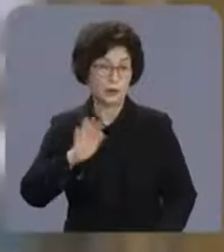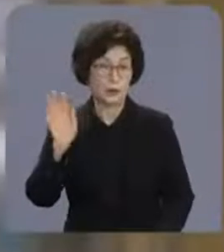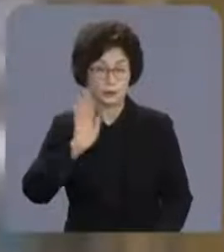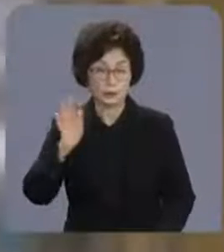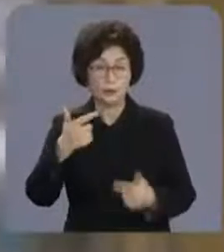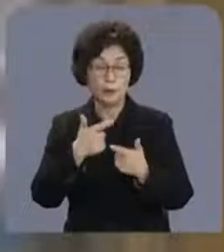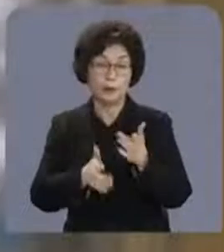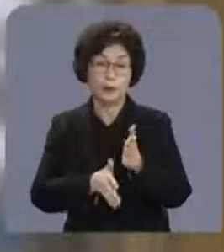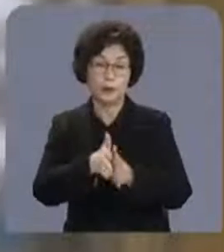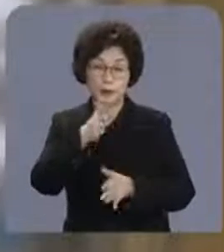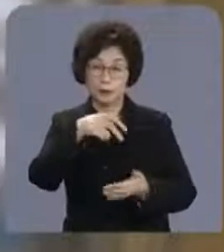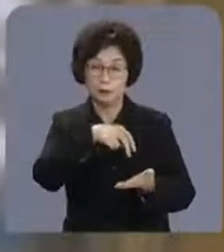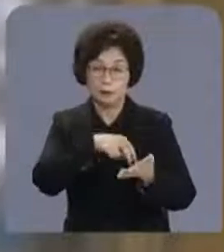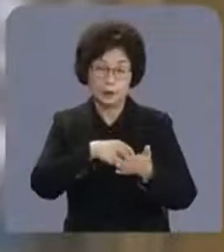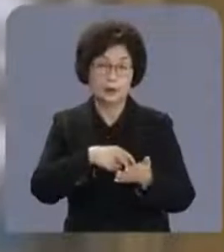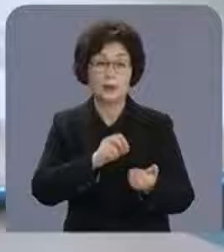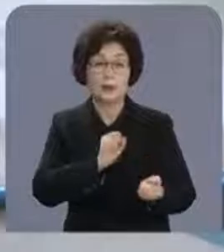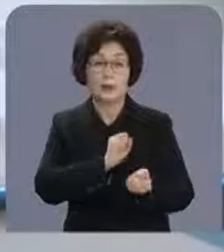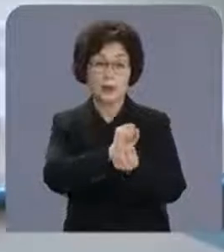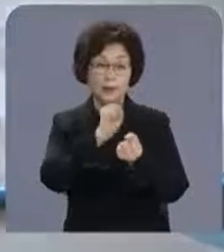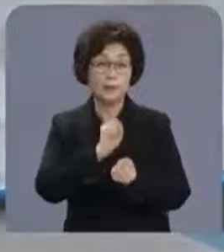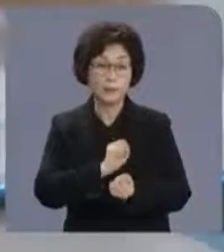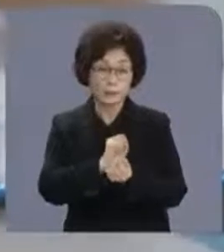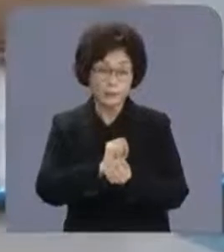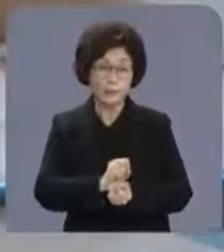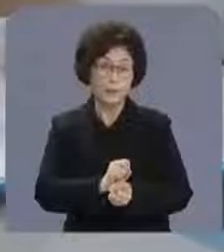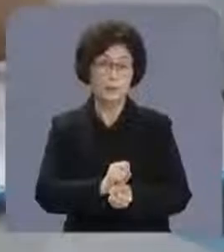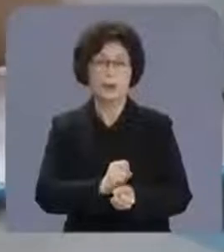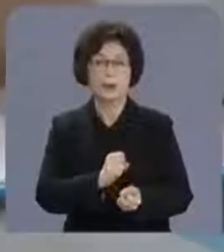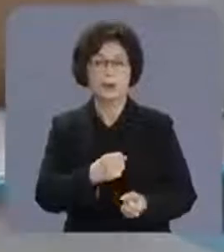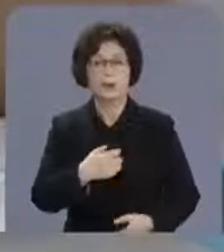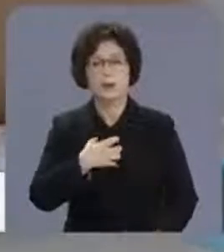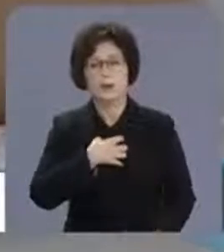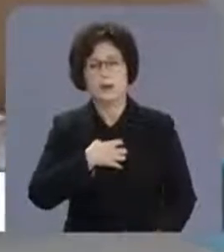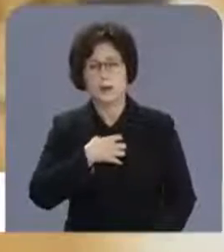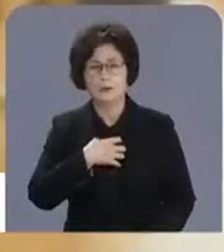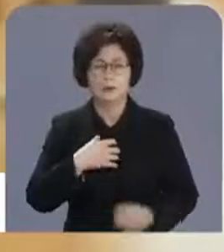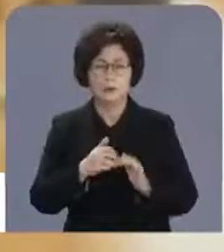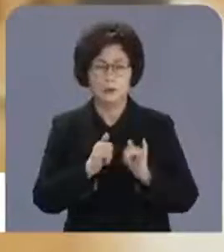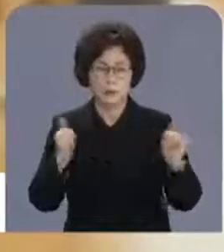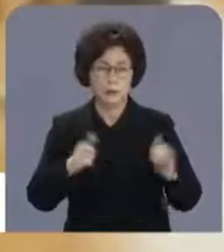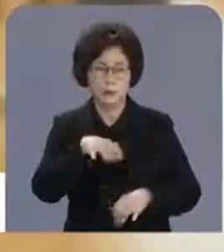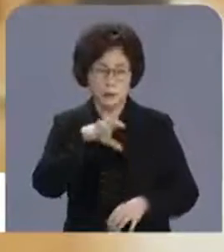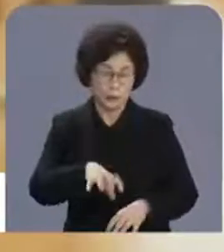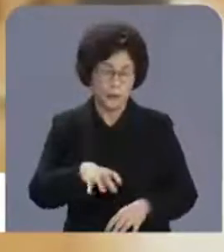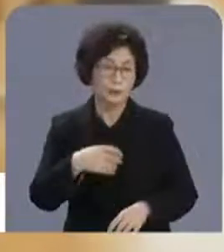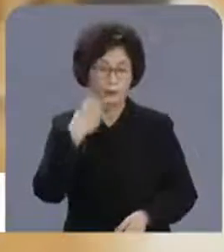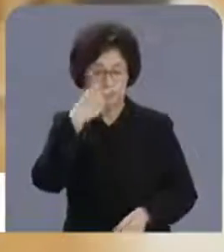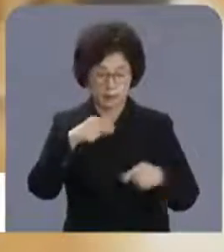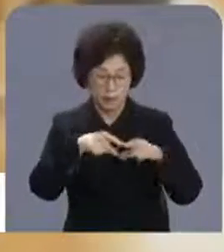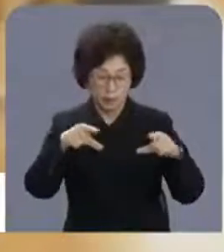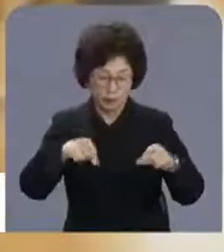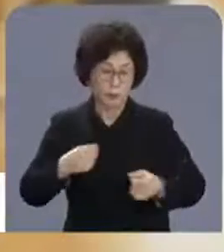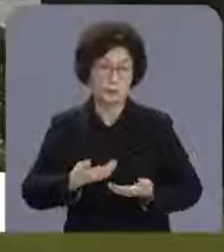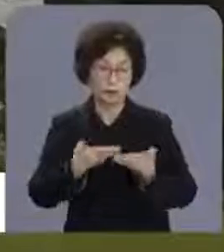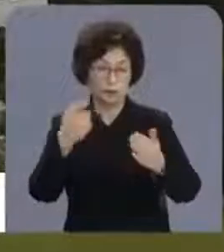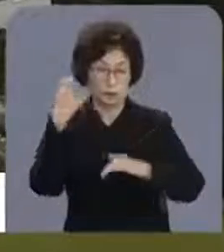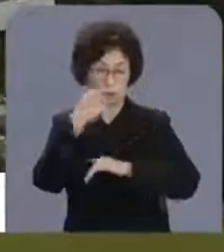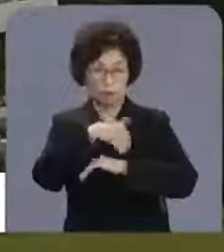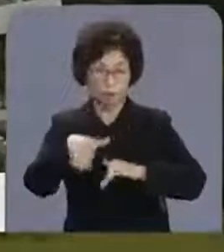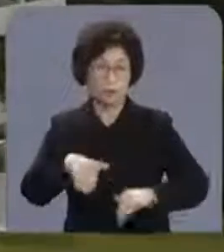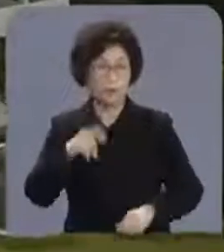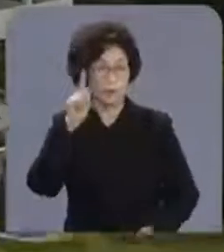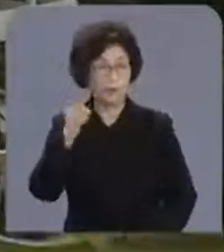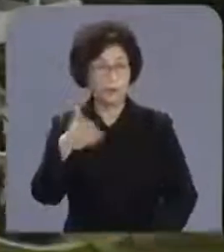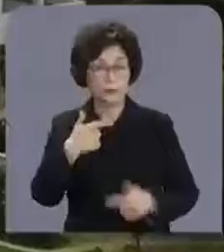부산시 방역당국은 감염 취약시설 편의를 위해 사회복지시설과 유치원 등의 검사 키트를 제공할 계획입니다.